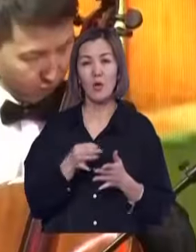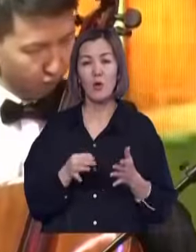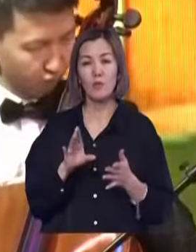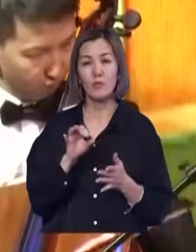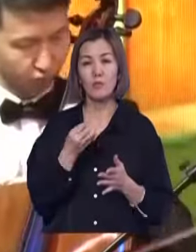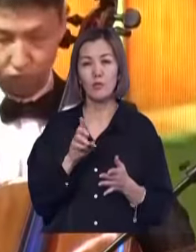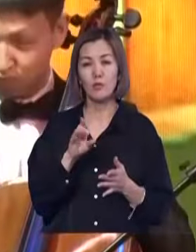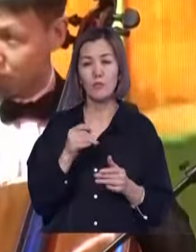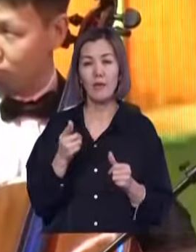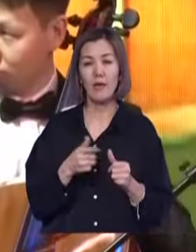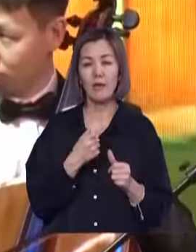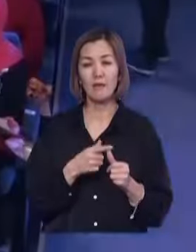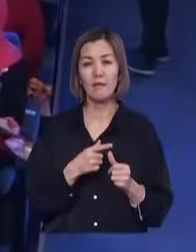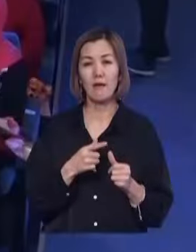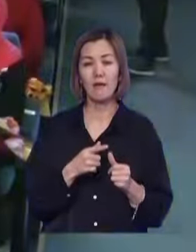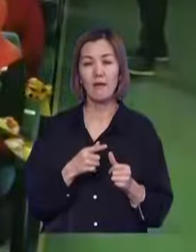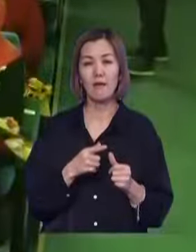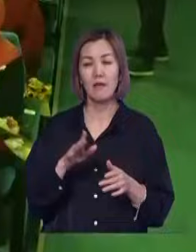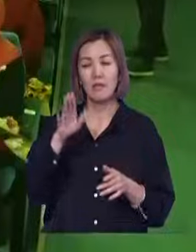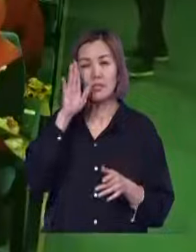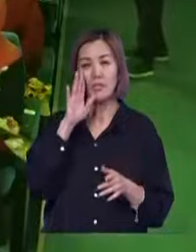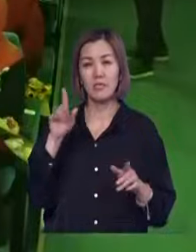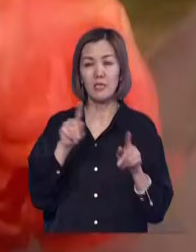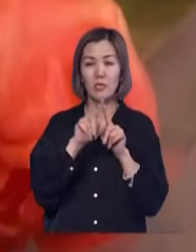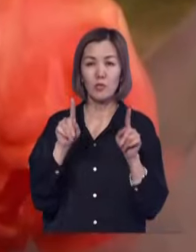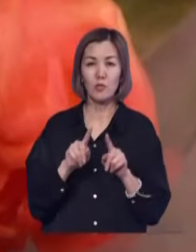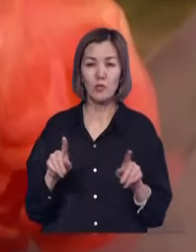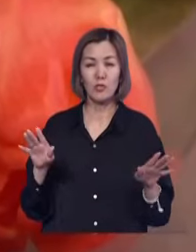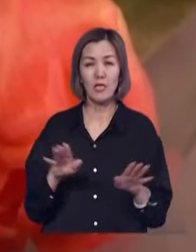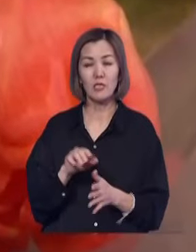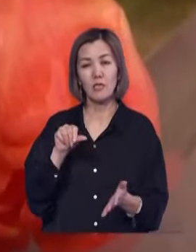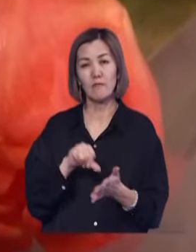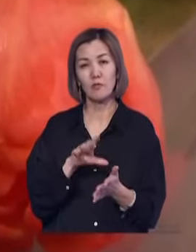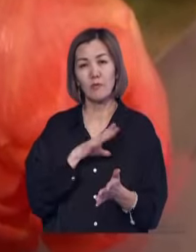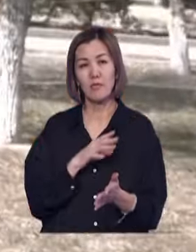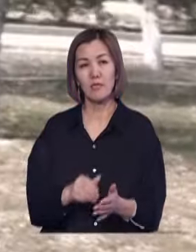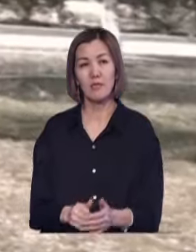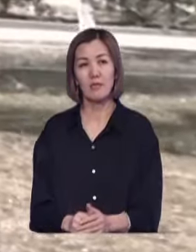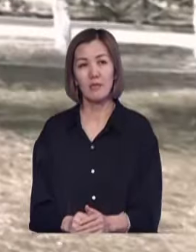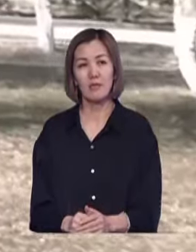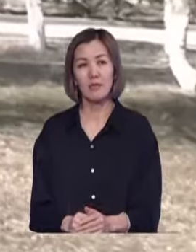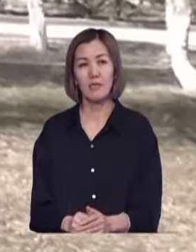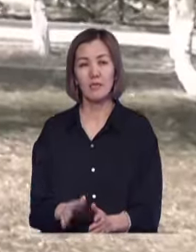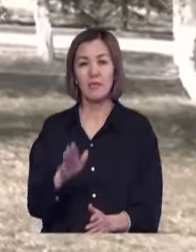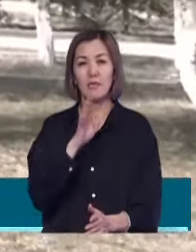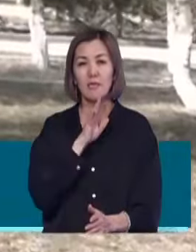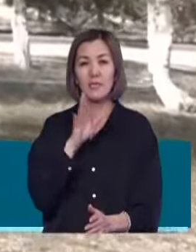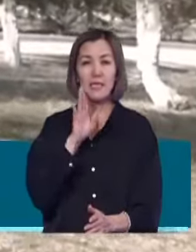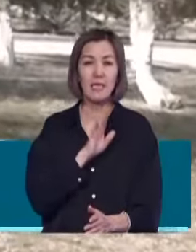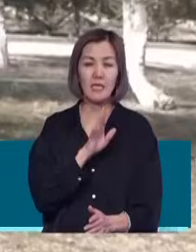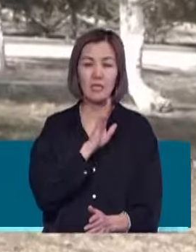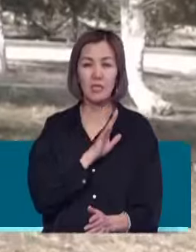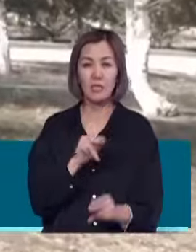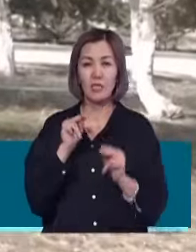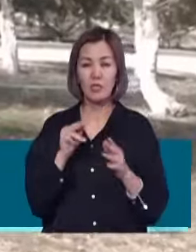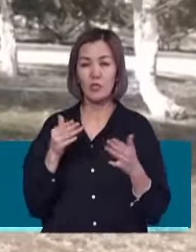Сүйінбай атындағы филармонияның әртіс жігіттері мен эстраданың жұлдыздары өнер көрсетті. Қымбаттасақтар мен қызгеншектер, шын жүректен сіздерді келіп